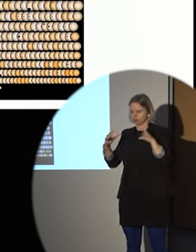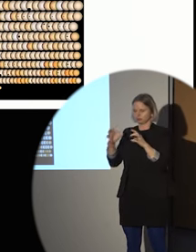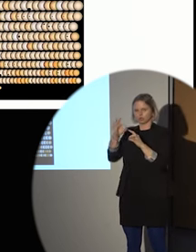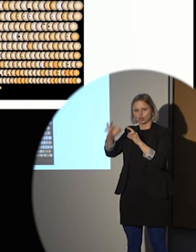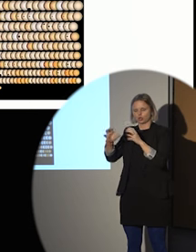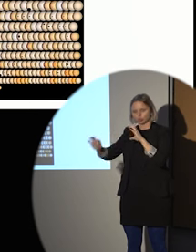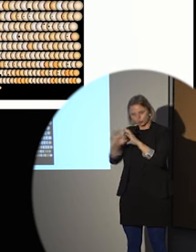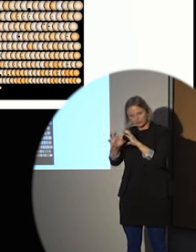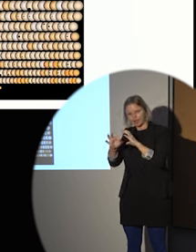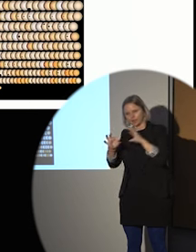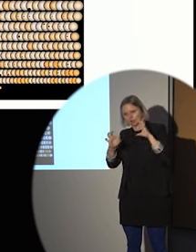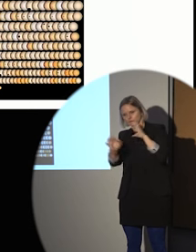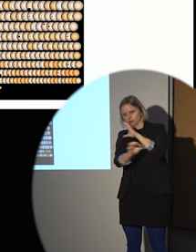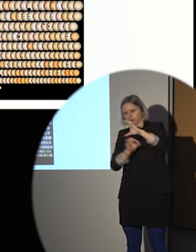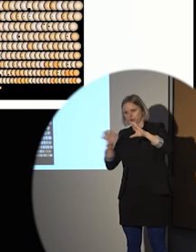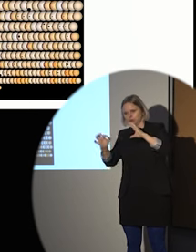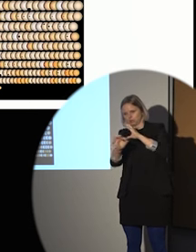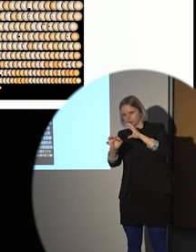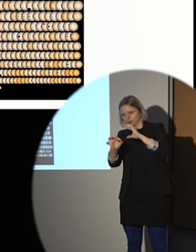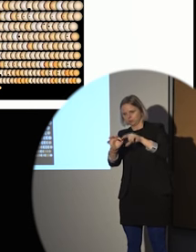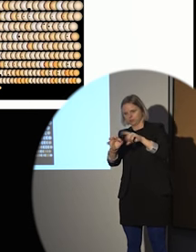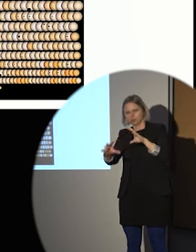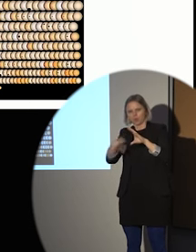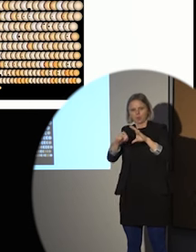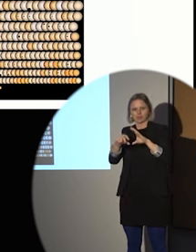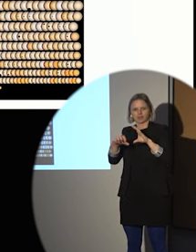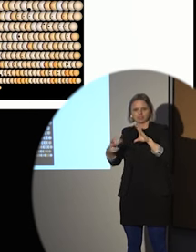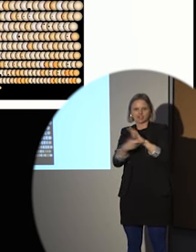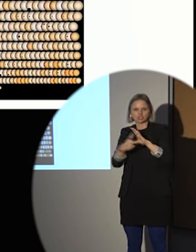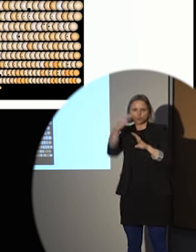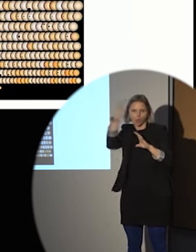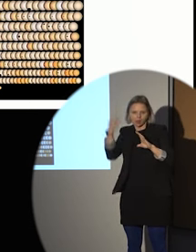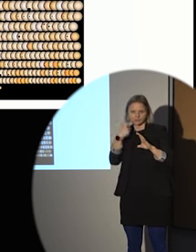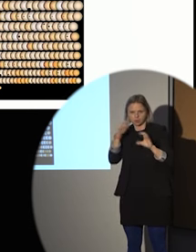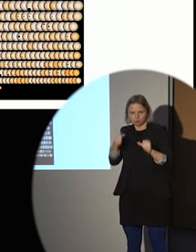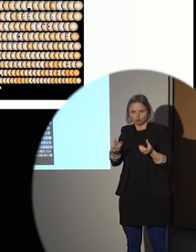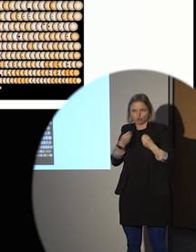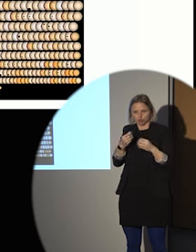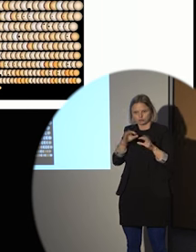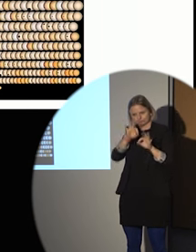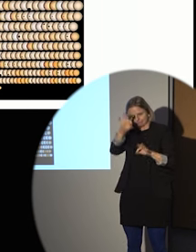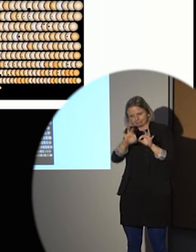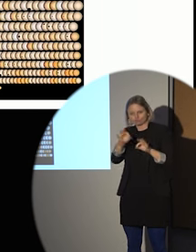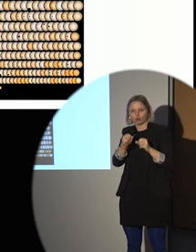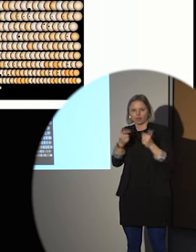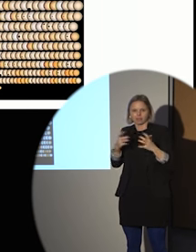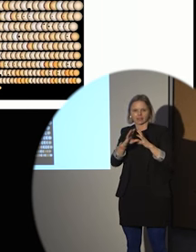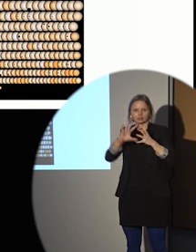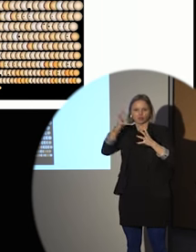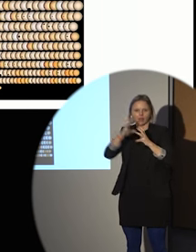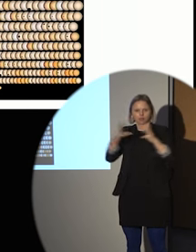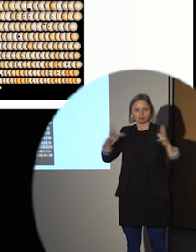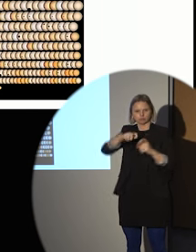Donc première chose, il n'y a pas qu'un seul système planétaire dans la galaxie, il y en a des